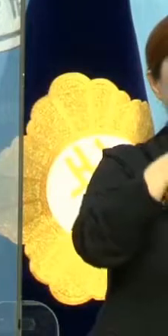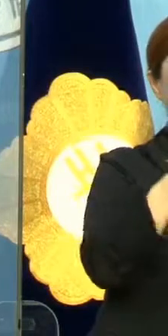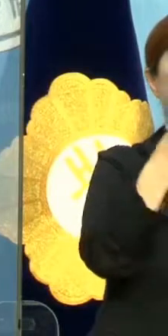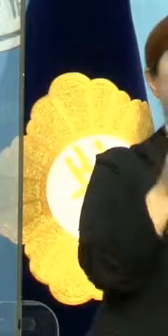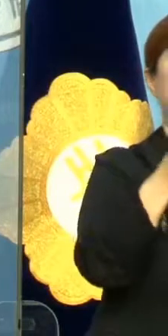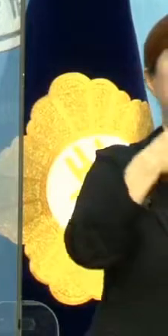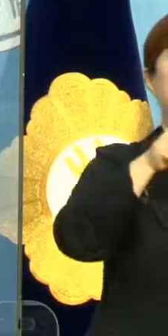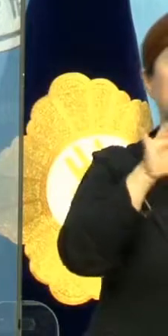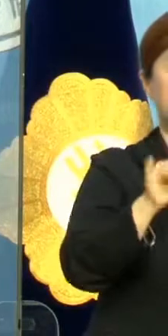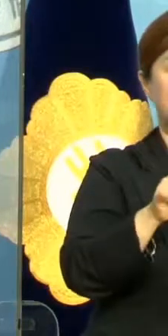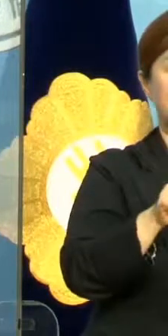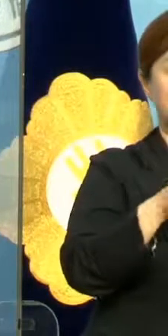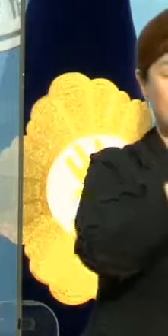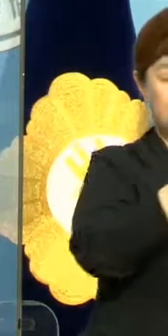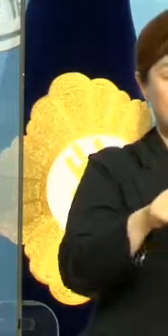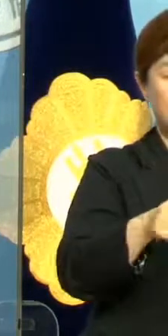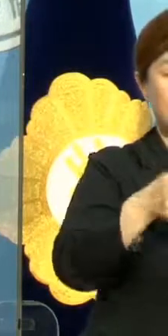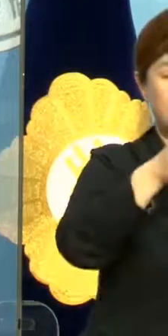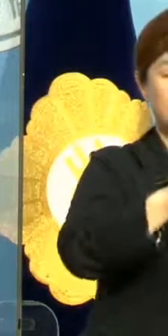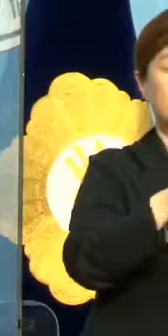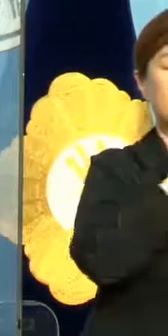1 무 경